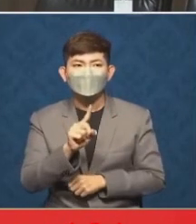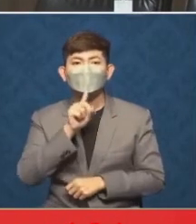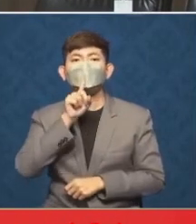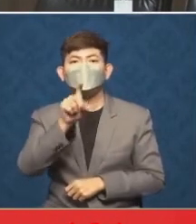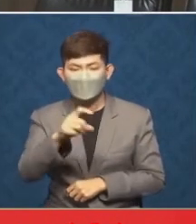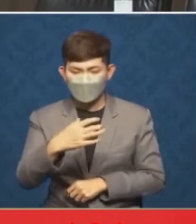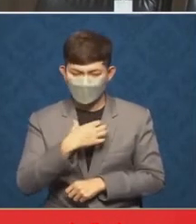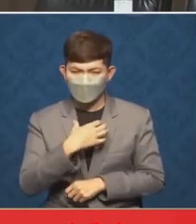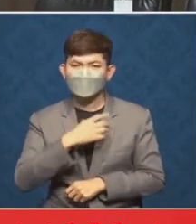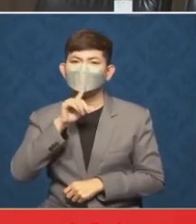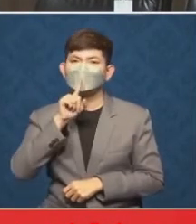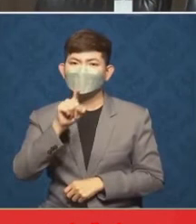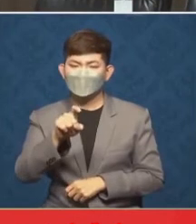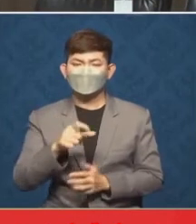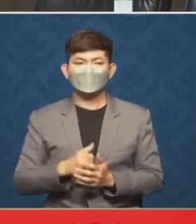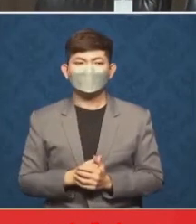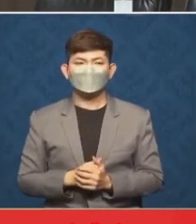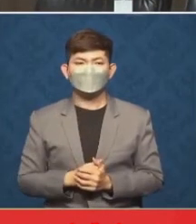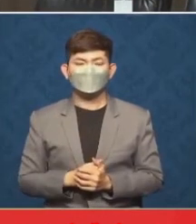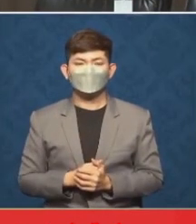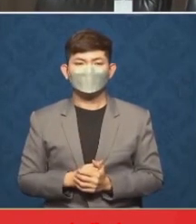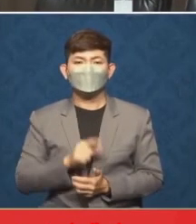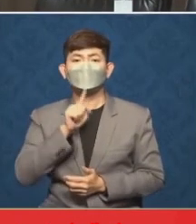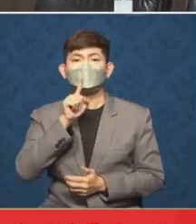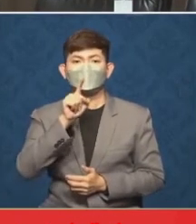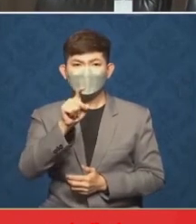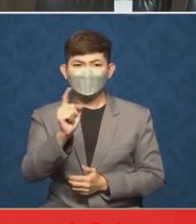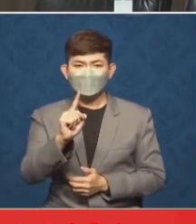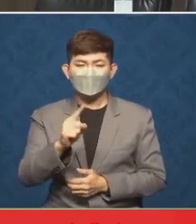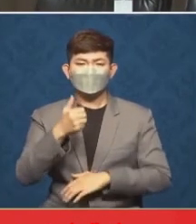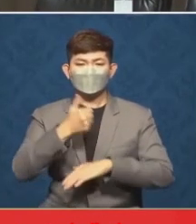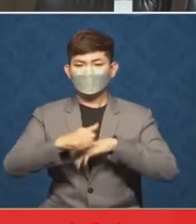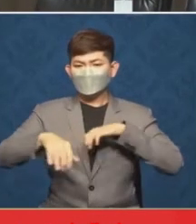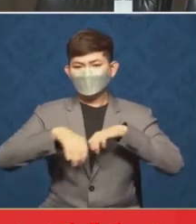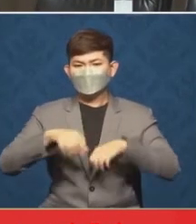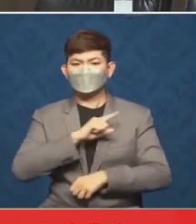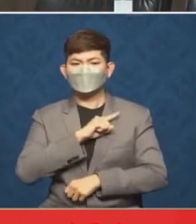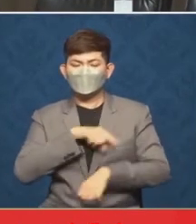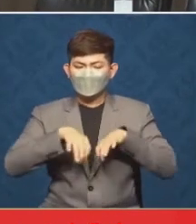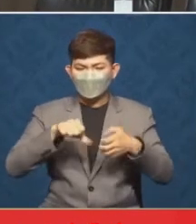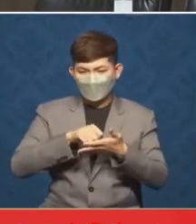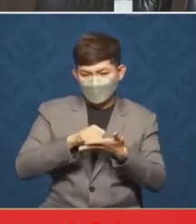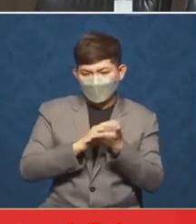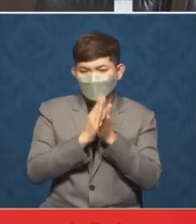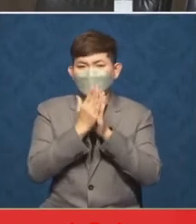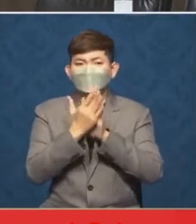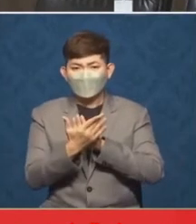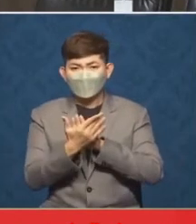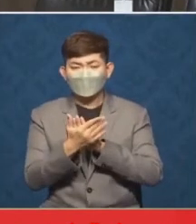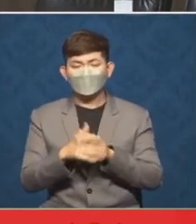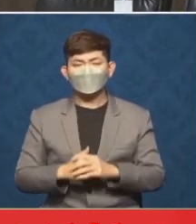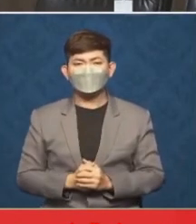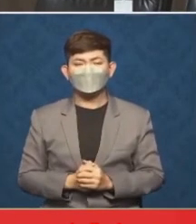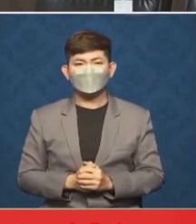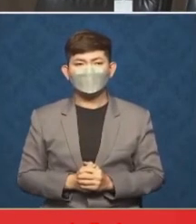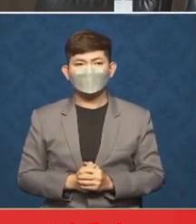ามแล้วก็เป็นคำถามที่ฝ่ายบริหารจะได้ไปดำเนินการแก้ไขนะครับ